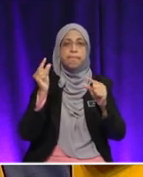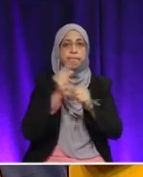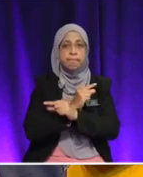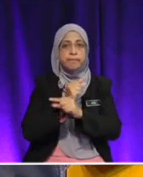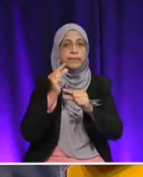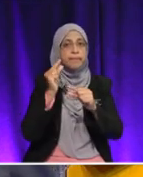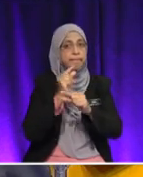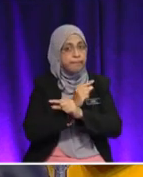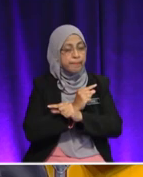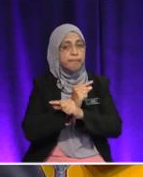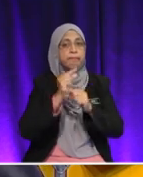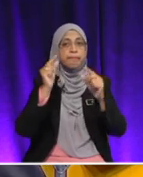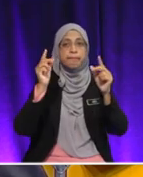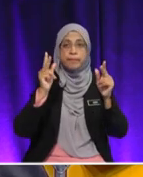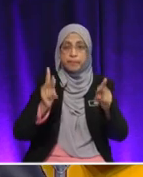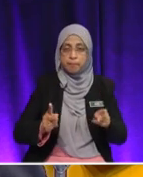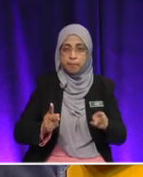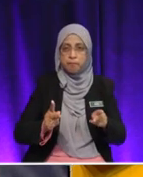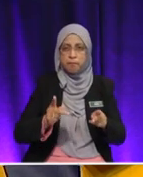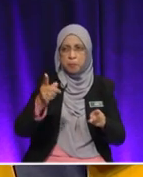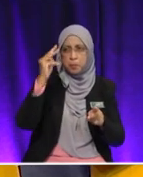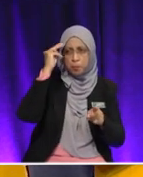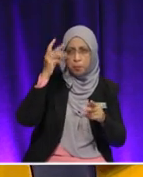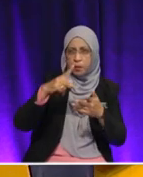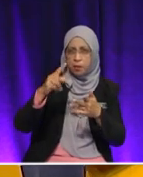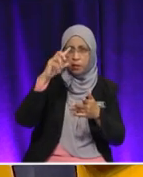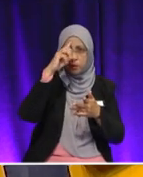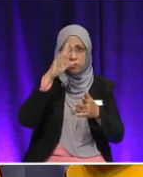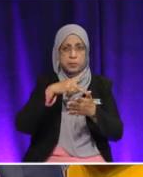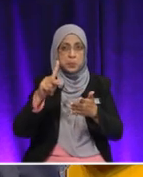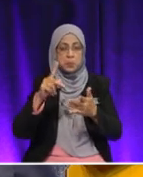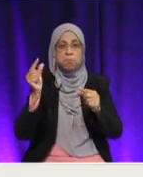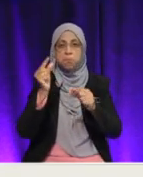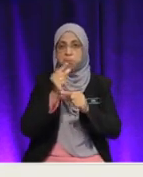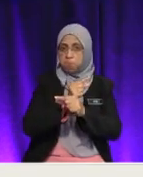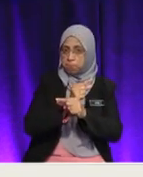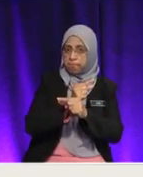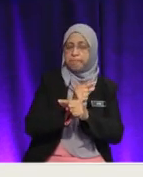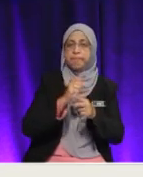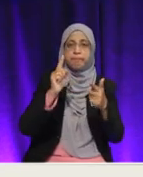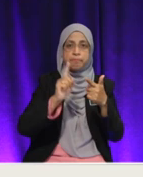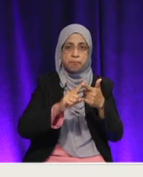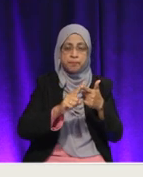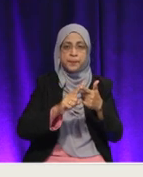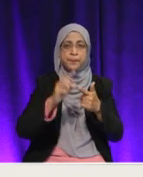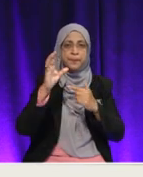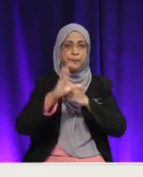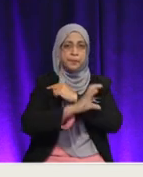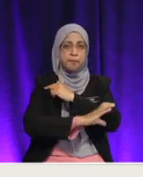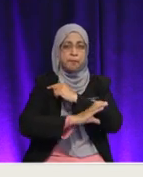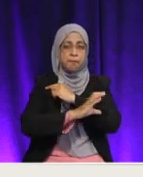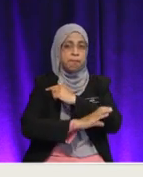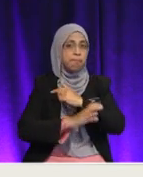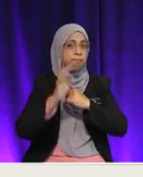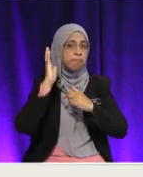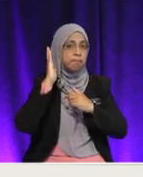berlakuan di antara kau betul yang kedua pula akan mengancam keselamatan negara kalau berlaku